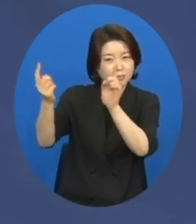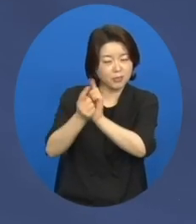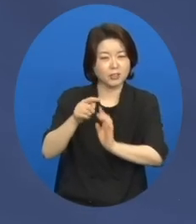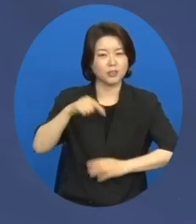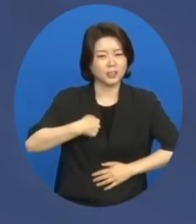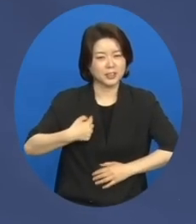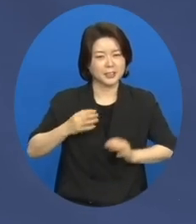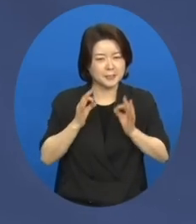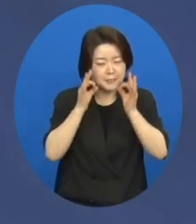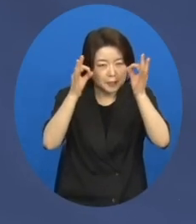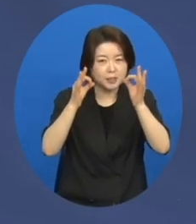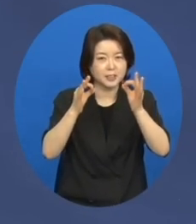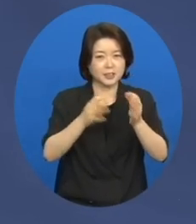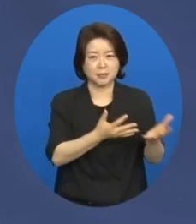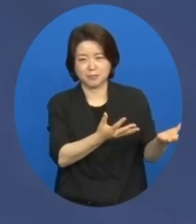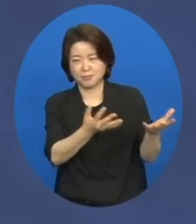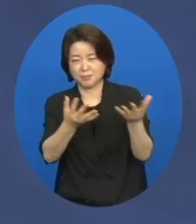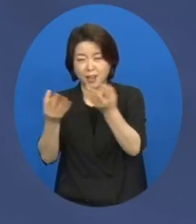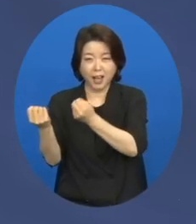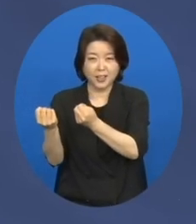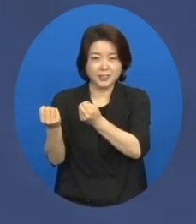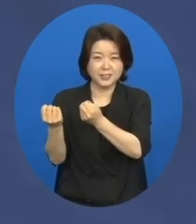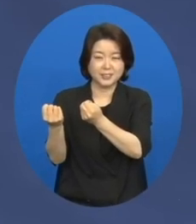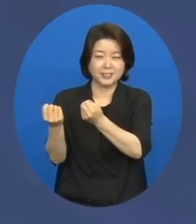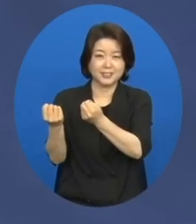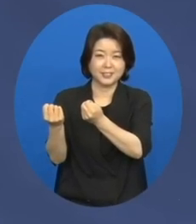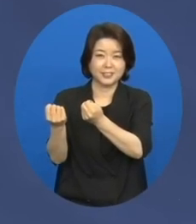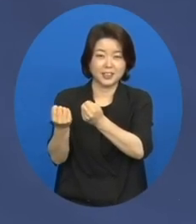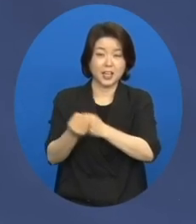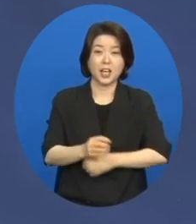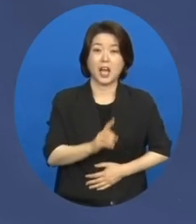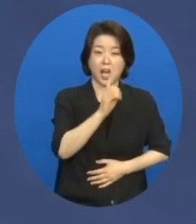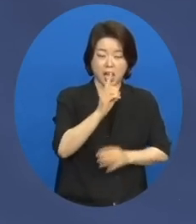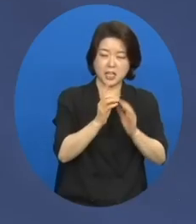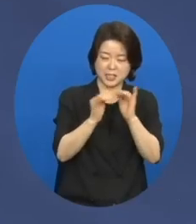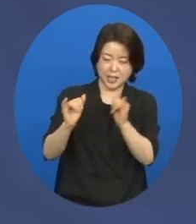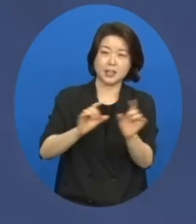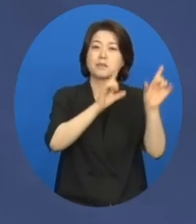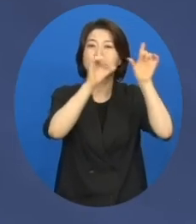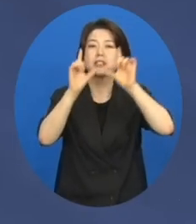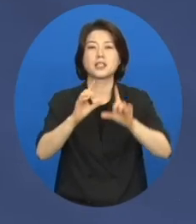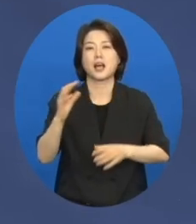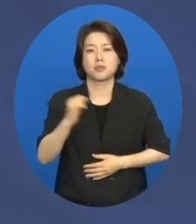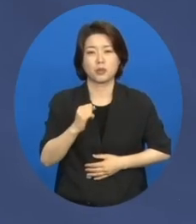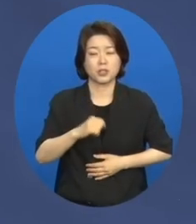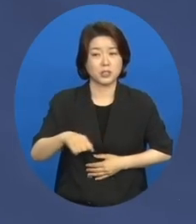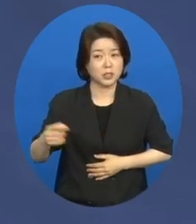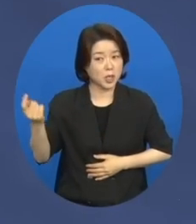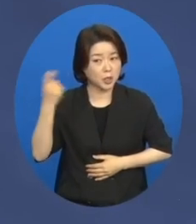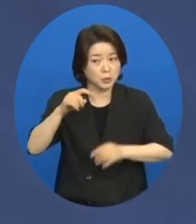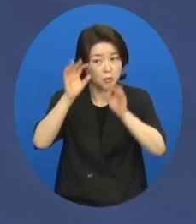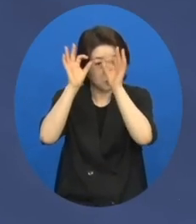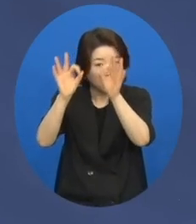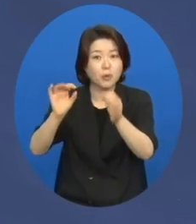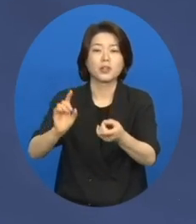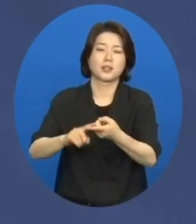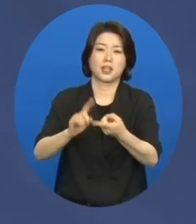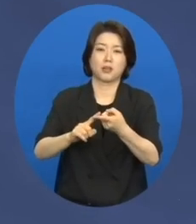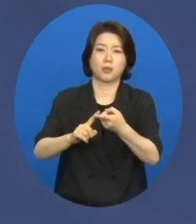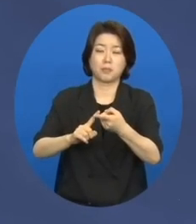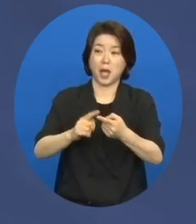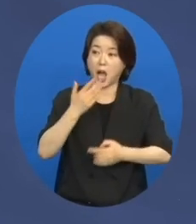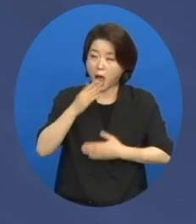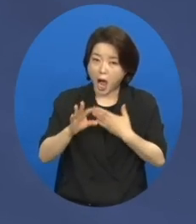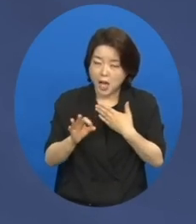또 수많은 뭐 한 사람의 삶으로 듣고 보는 대로 할 수 있는